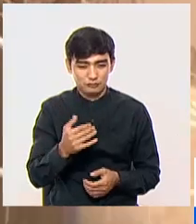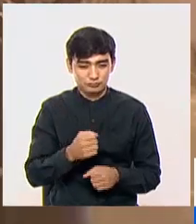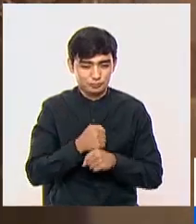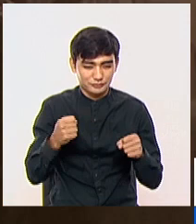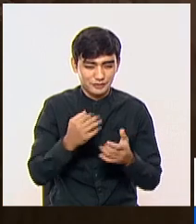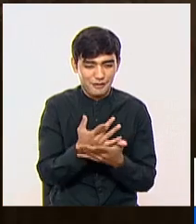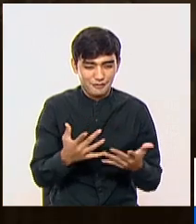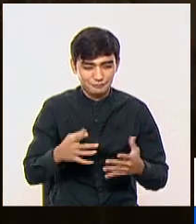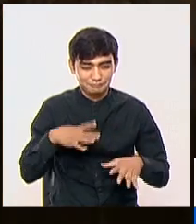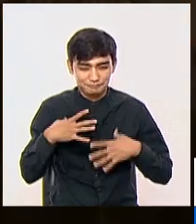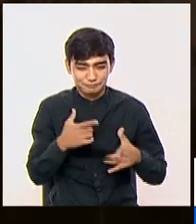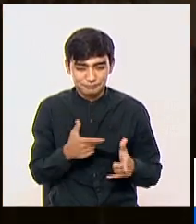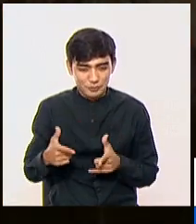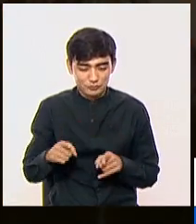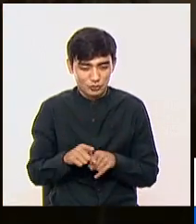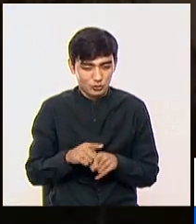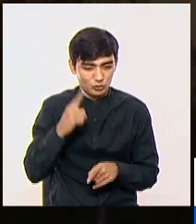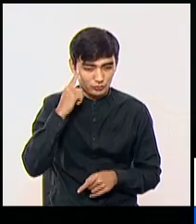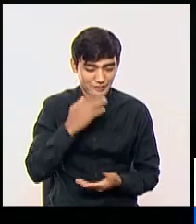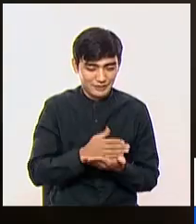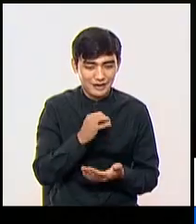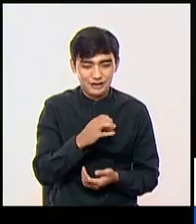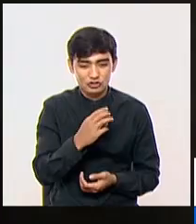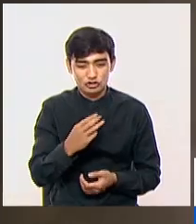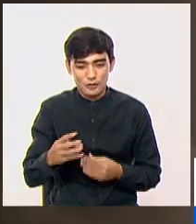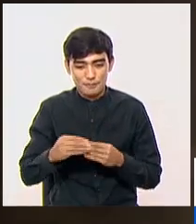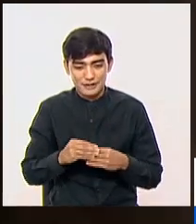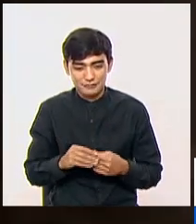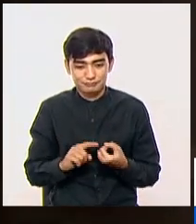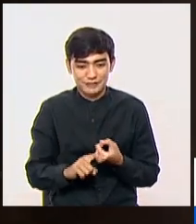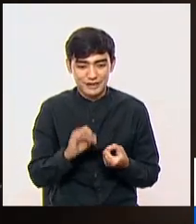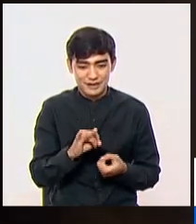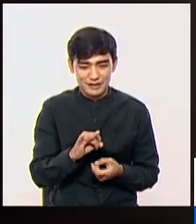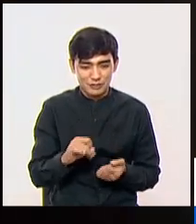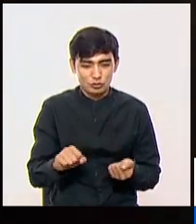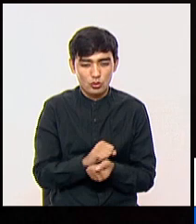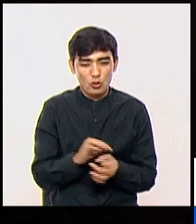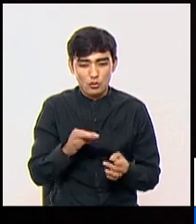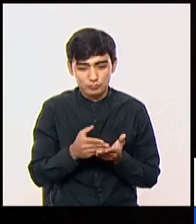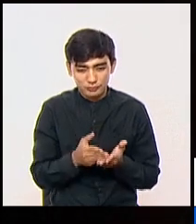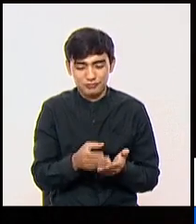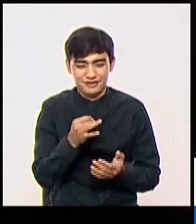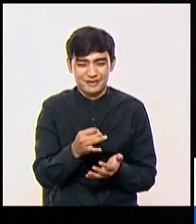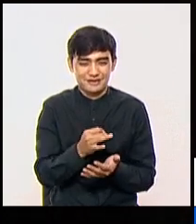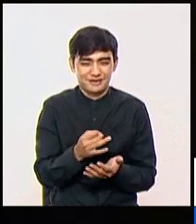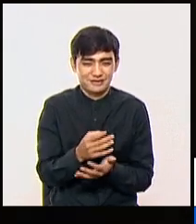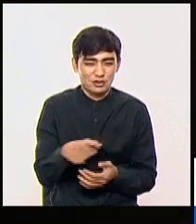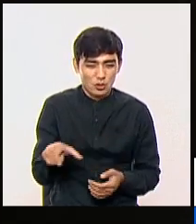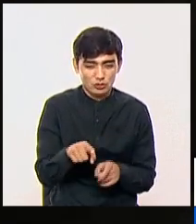ядерным испытаниям. Военные Южной Кореи в сотрудничестве с США усиливают позиции вдоль сухопутных и морских границ.